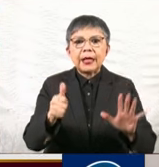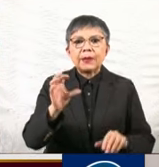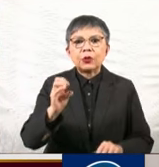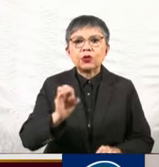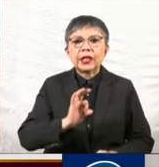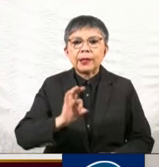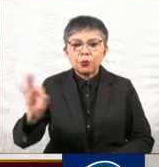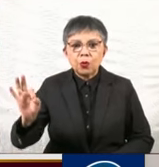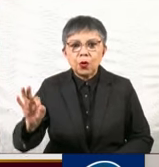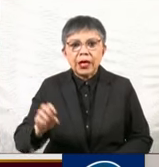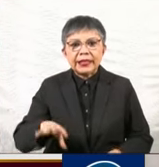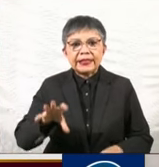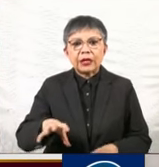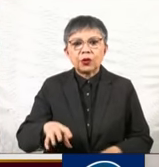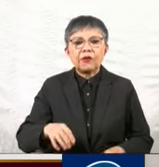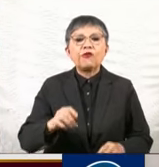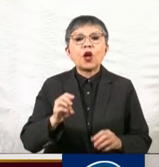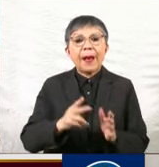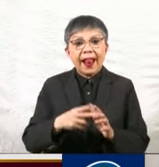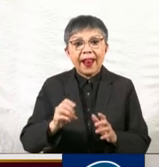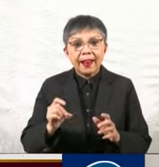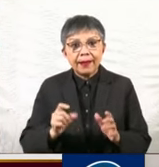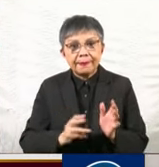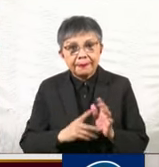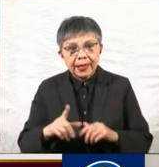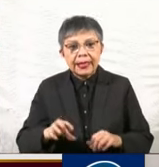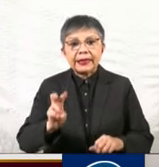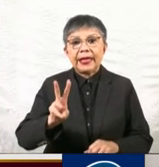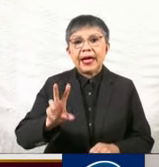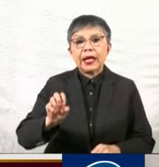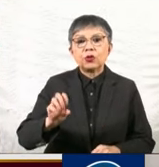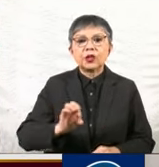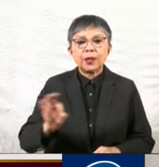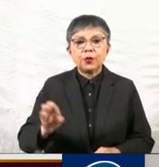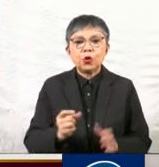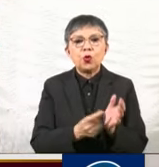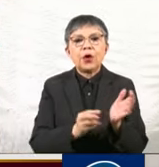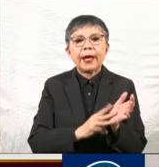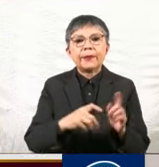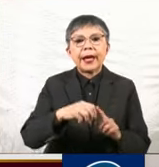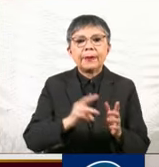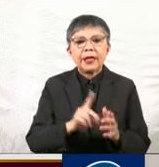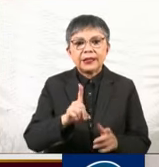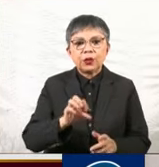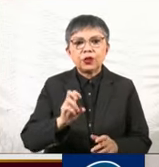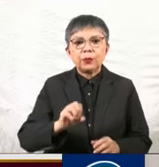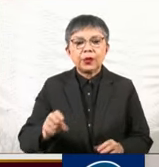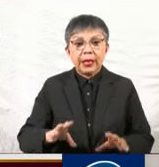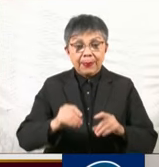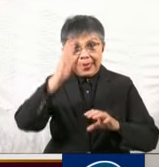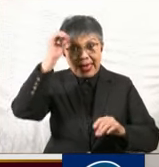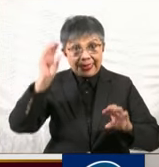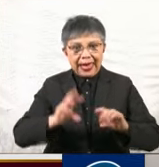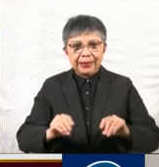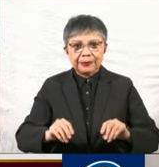600.000 di sektor formal kemudian ee 300.000 di sektor UMKM dan 100.000 di Padat Karya di